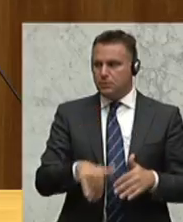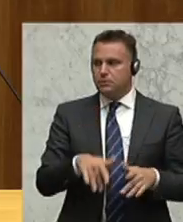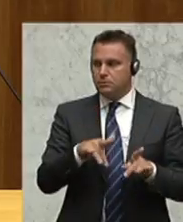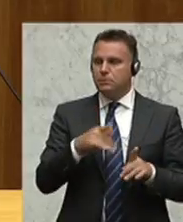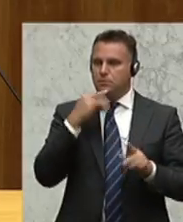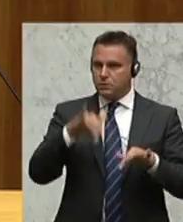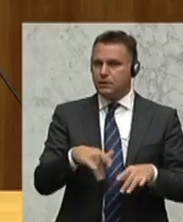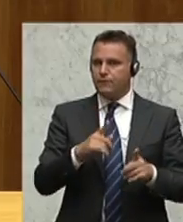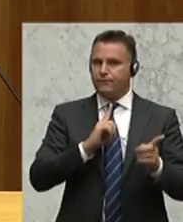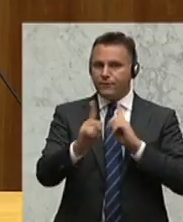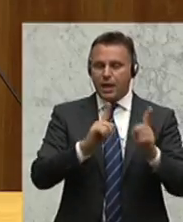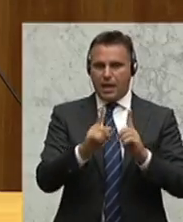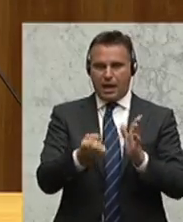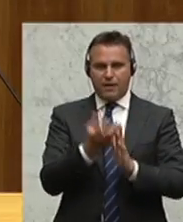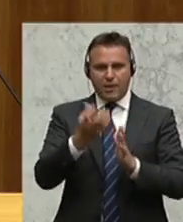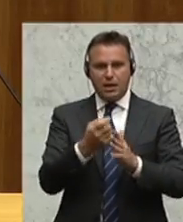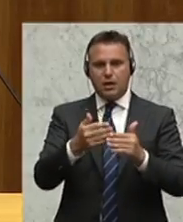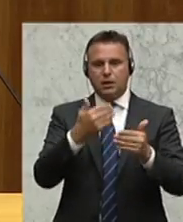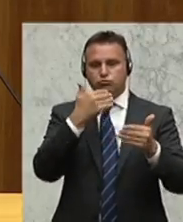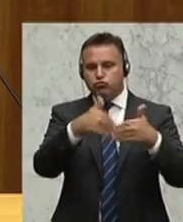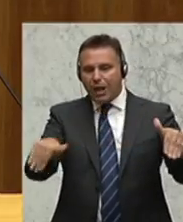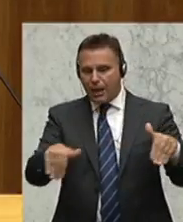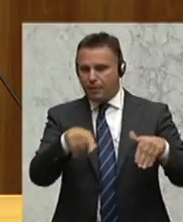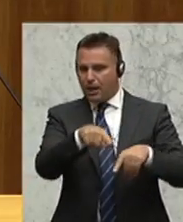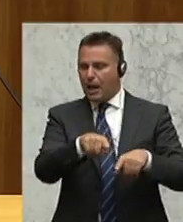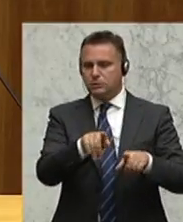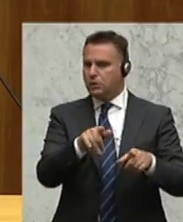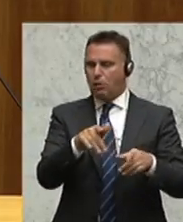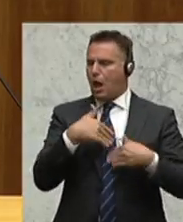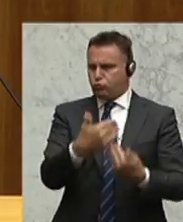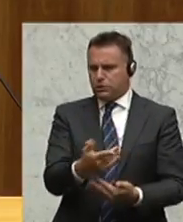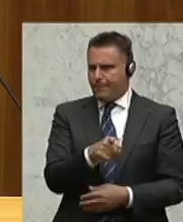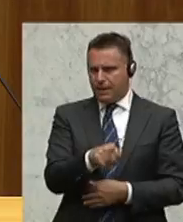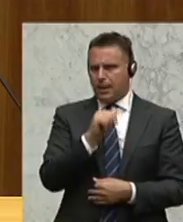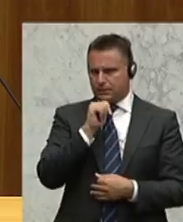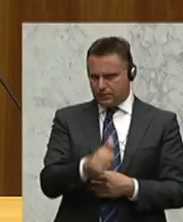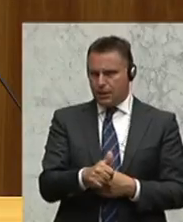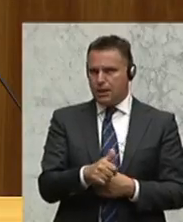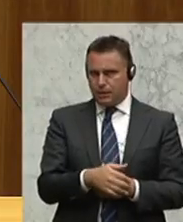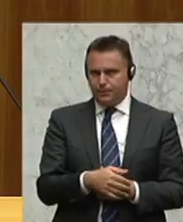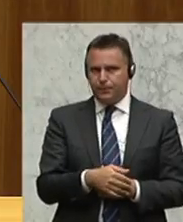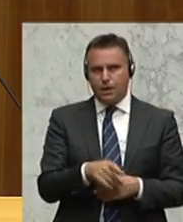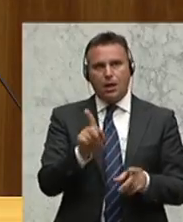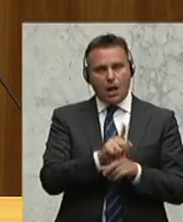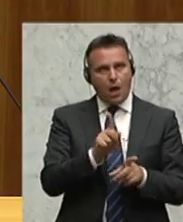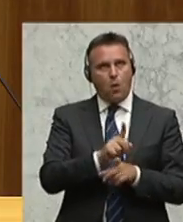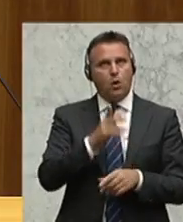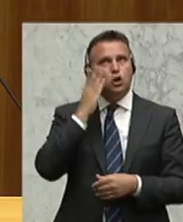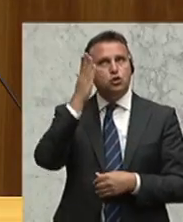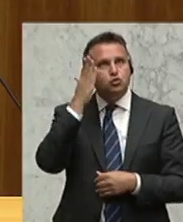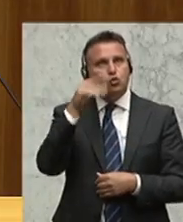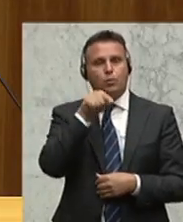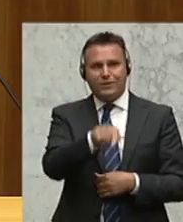Quellenverkehr ist von diesen Streckenbegrenzungen bekanntlich ausgeschlossen und wird dies auch in Zukunft